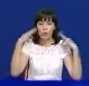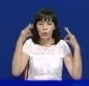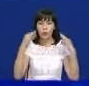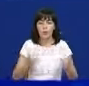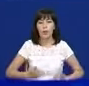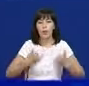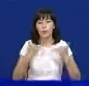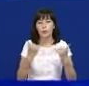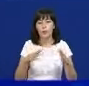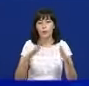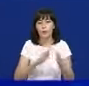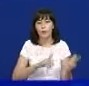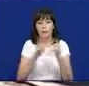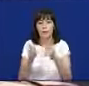тойымен құттықтап үйіне барды.